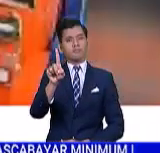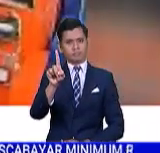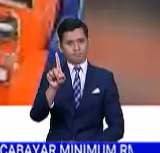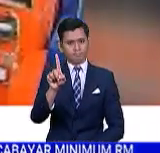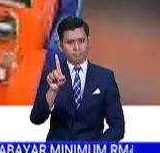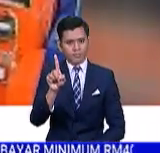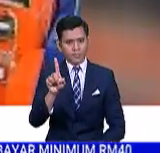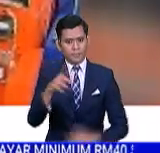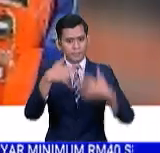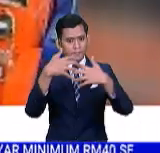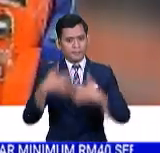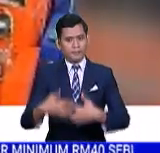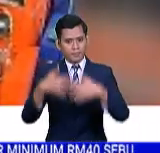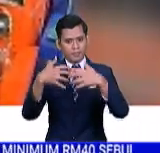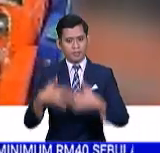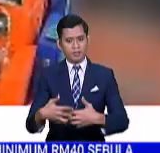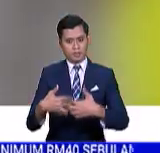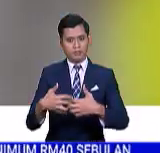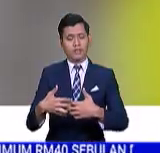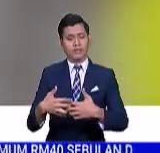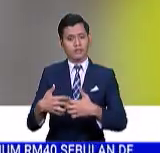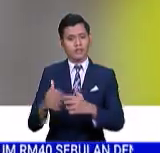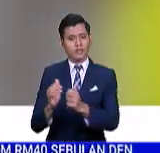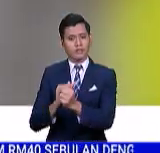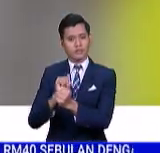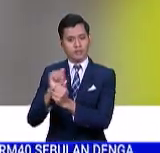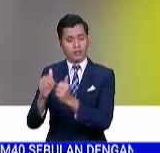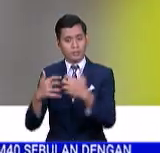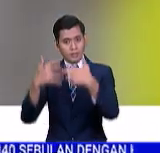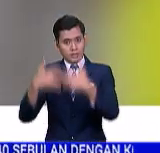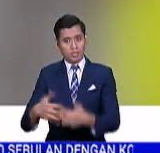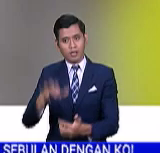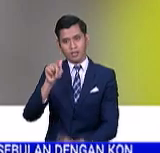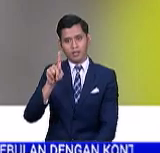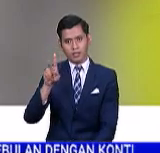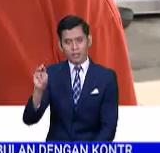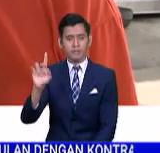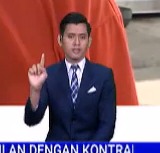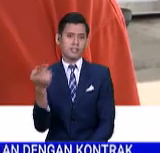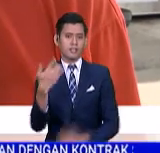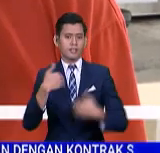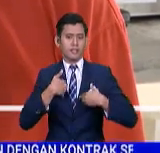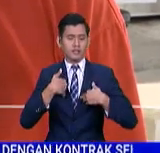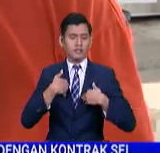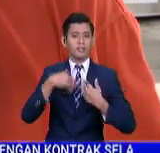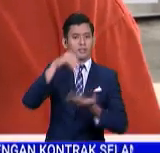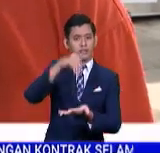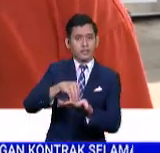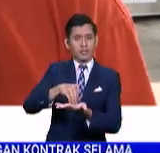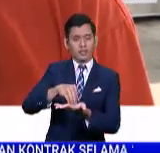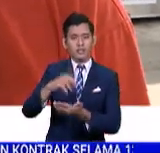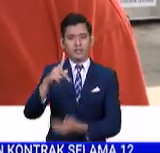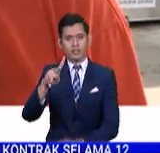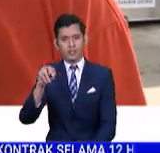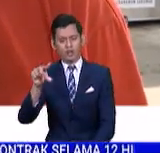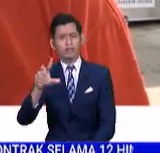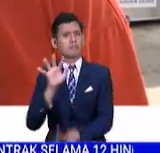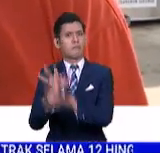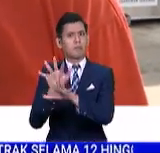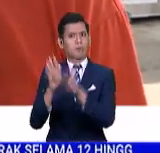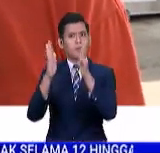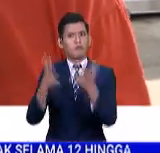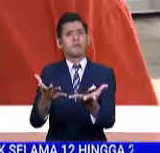yang ditempatkan di sebuah kedai runcit di Pekan Kabong. Maafat, tambah lagi bank, banyak lagi bank, banyak lagi now orang